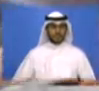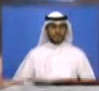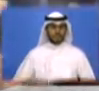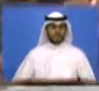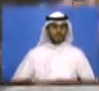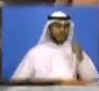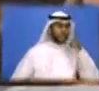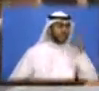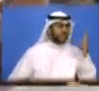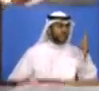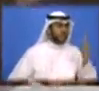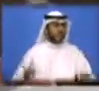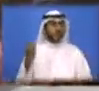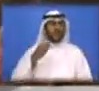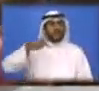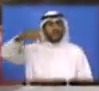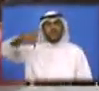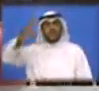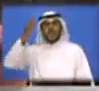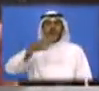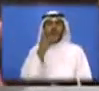يوم 6 من أكتوبر عام